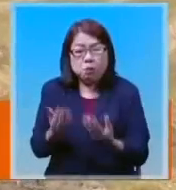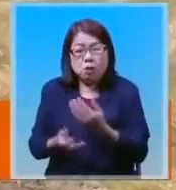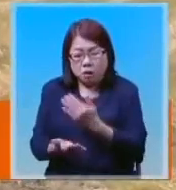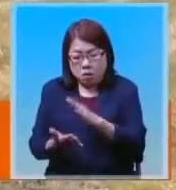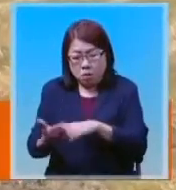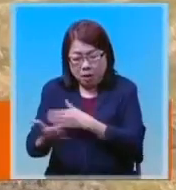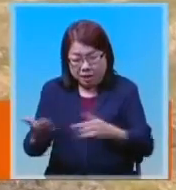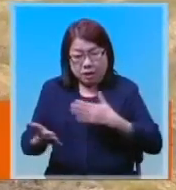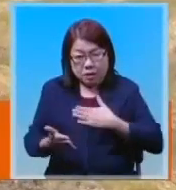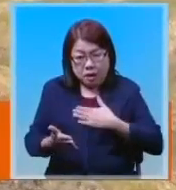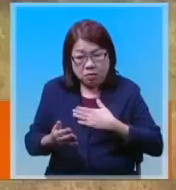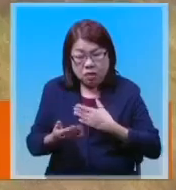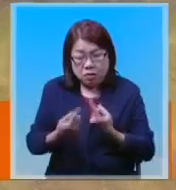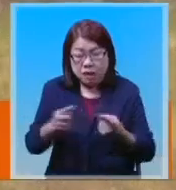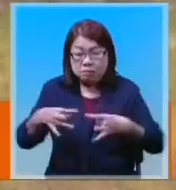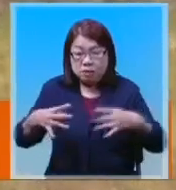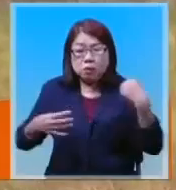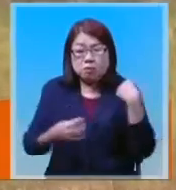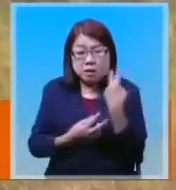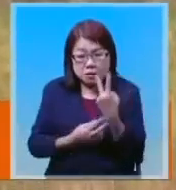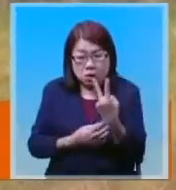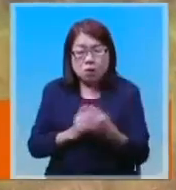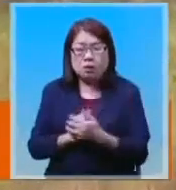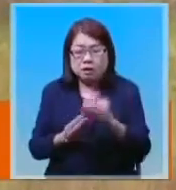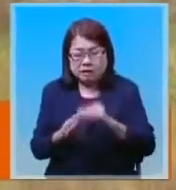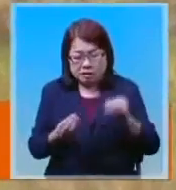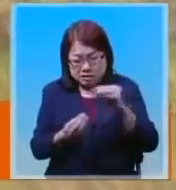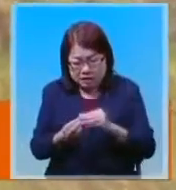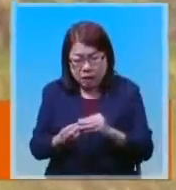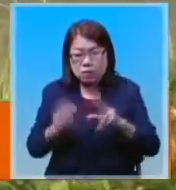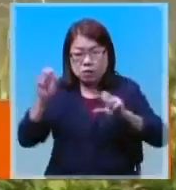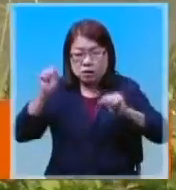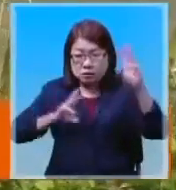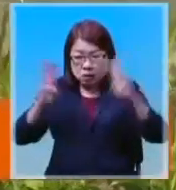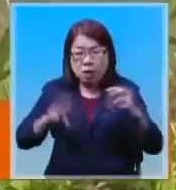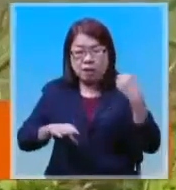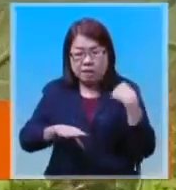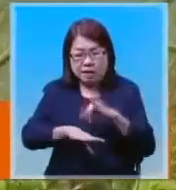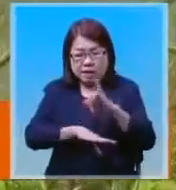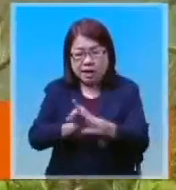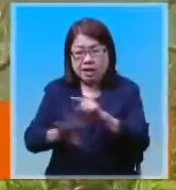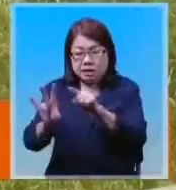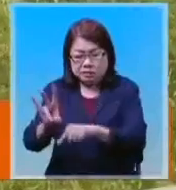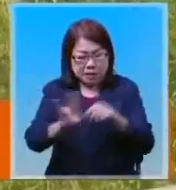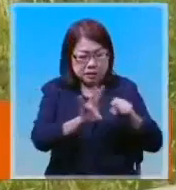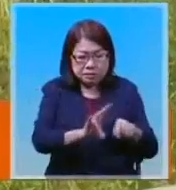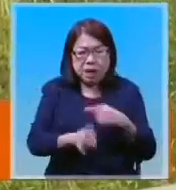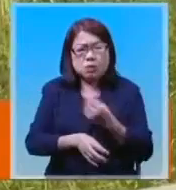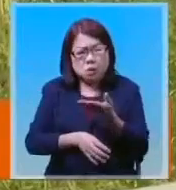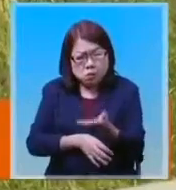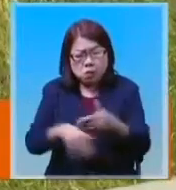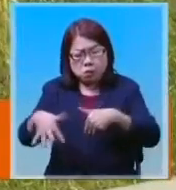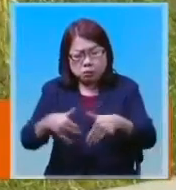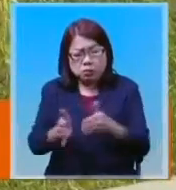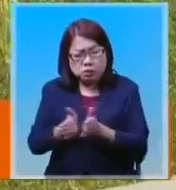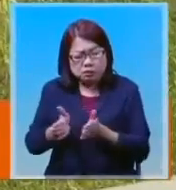ที่หลักคือจังหวัดนครสวรรค์และจังหวัดฉะเชิงเทราพื้นที่ละกว่า 7,000 ไร่โดยขอความร่วมมือประชาชนและภาคส่วนที่เกี่ยวข้องลดการใ